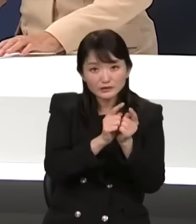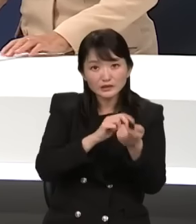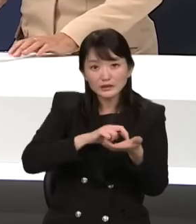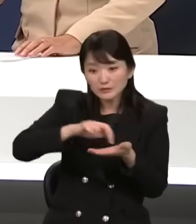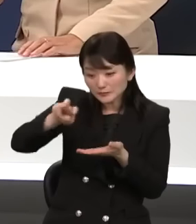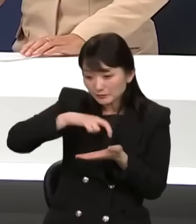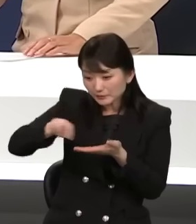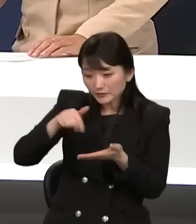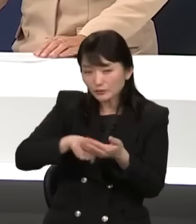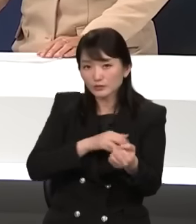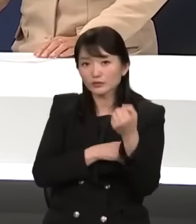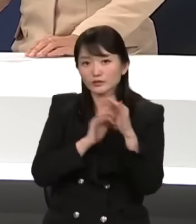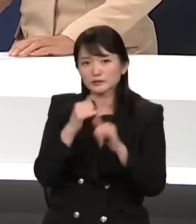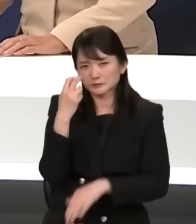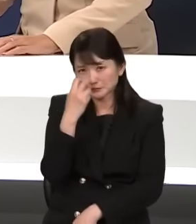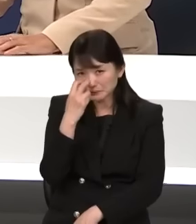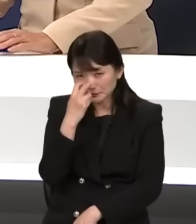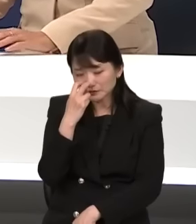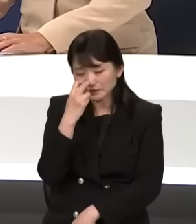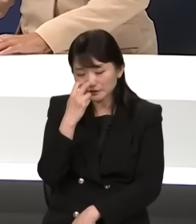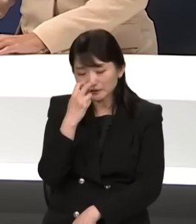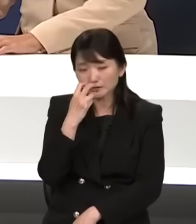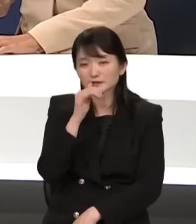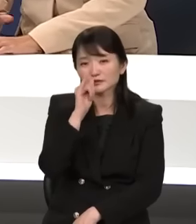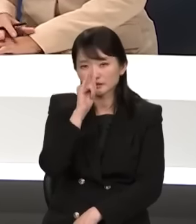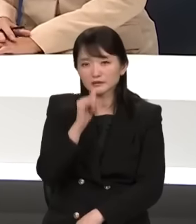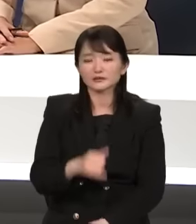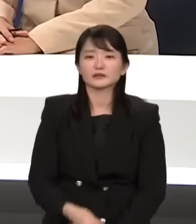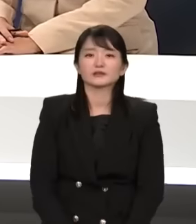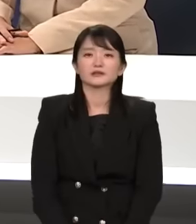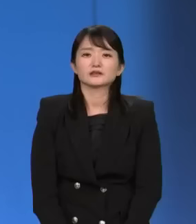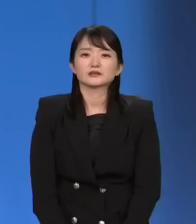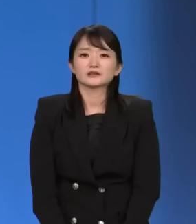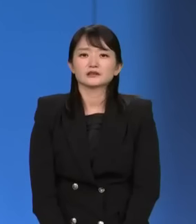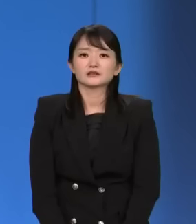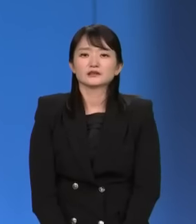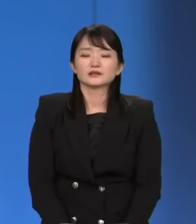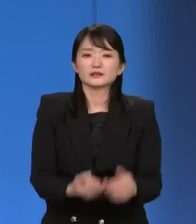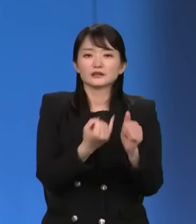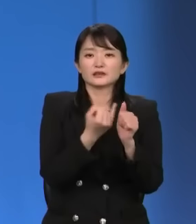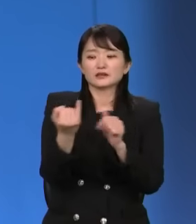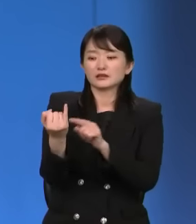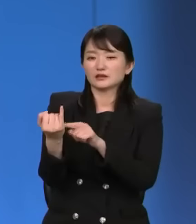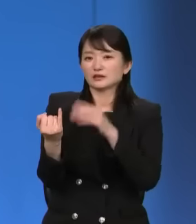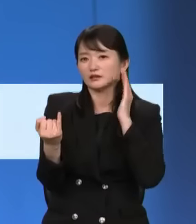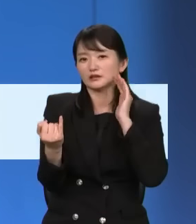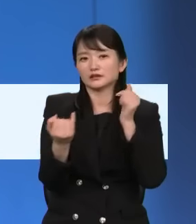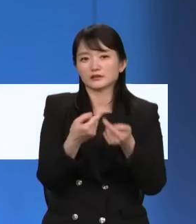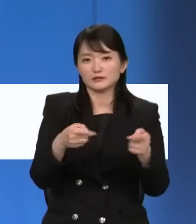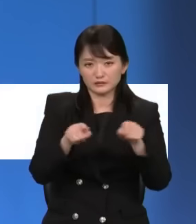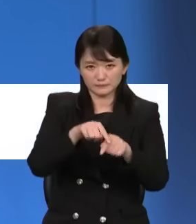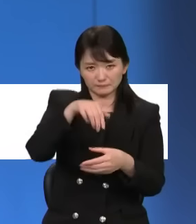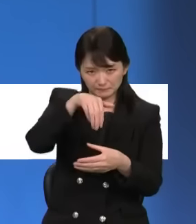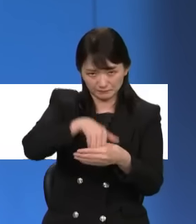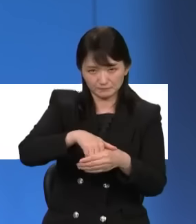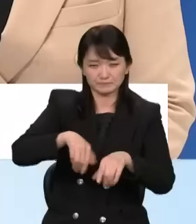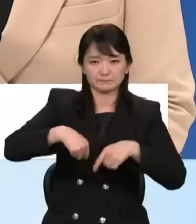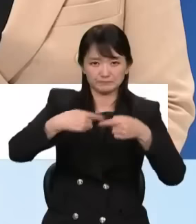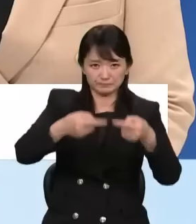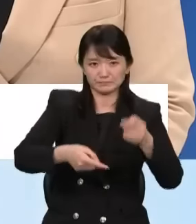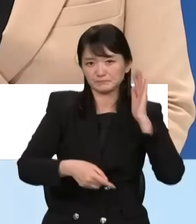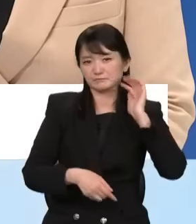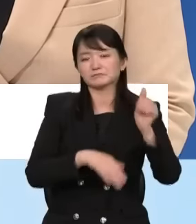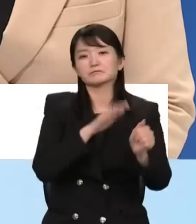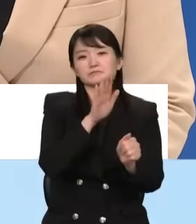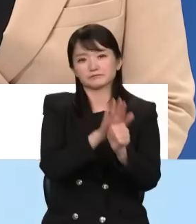유권자 관리를 했다는 취지로 하나의 일화를 공개하기도 했습니다 그리고 부인은 대통령과 함께 선거도 치르고 대통령을